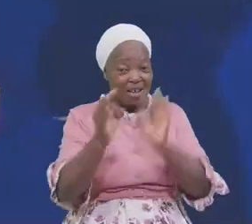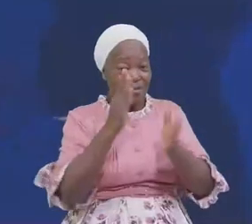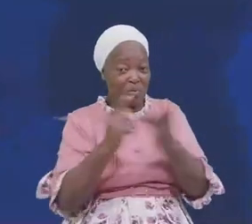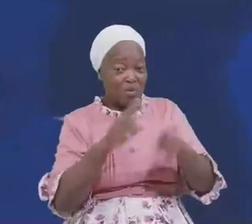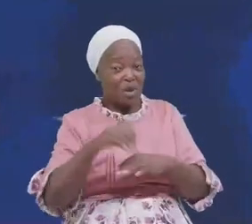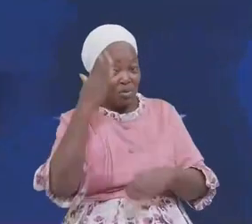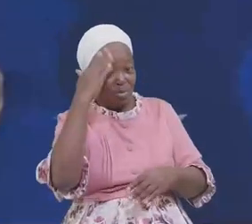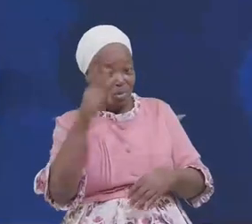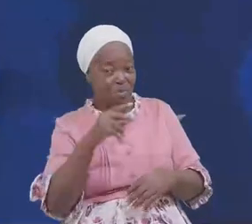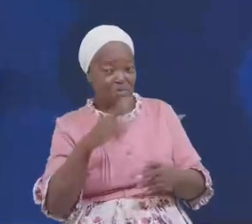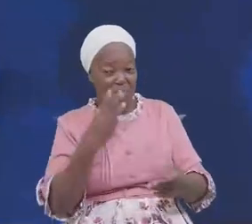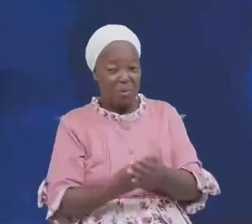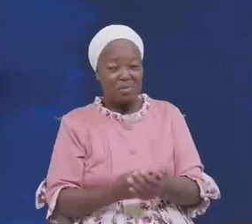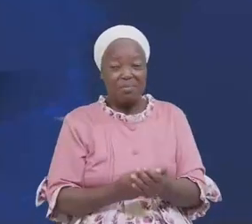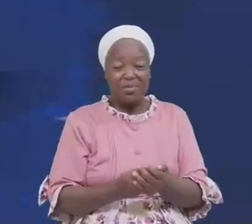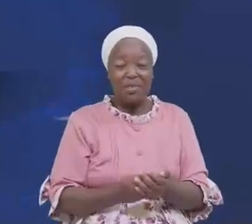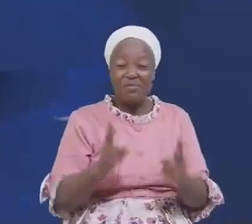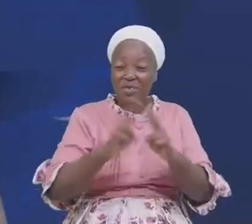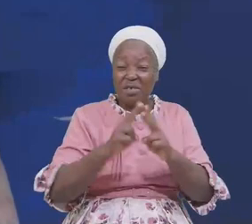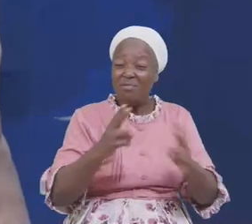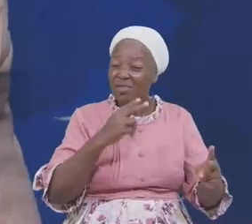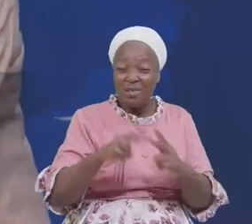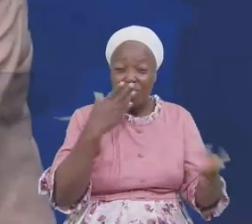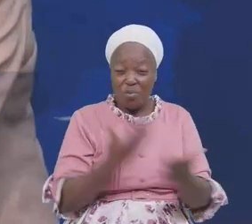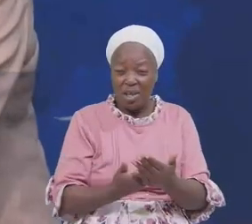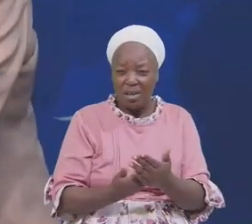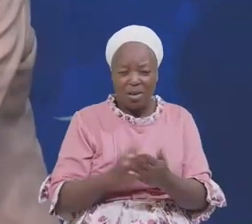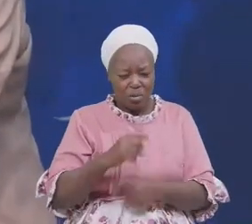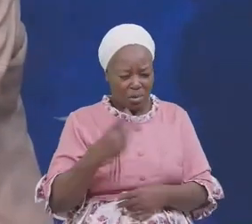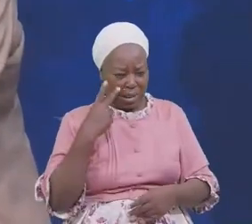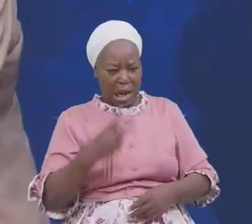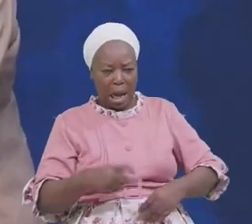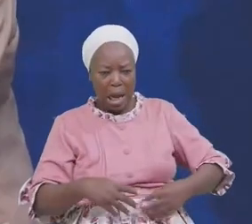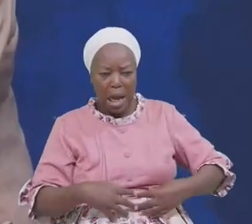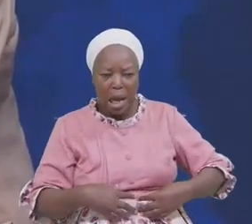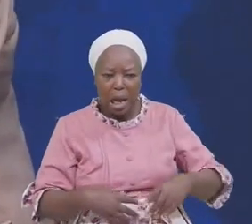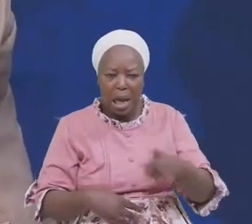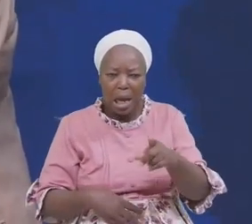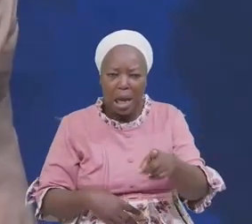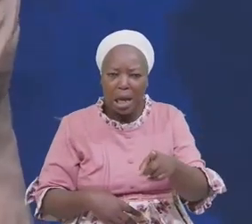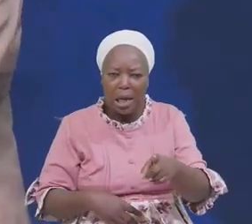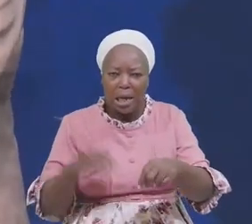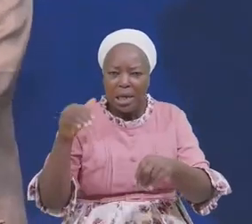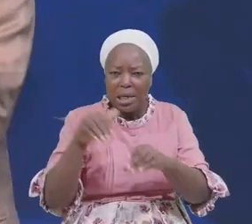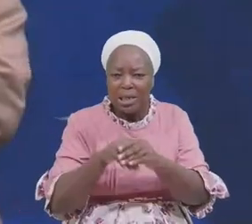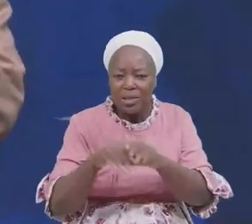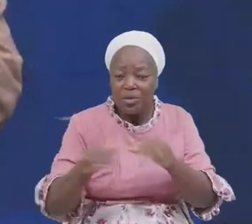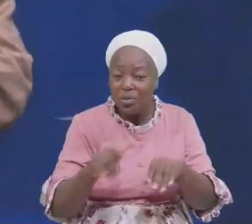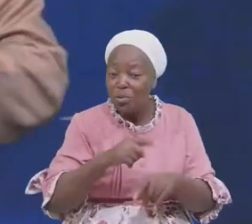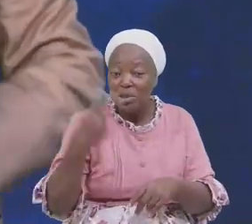Si quelqu'un t'écoute très bien et qui t'avait attrapé main dans la... en faisant le mal,